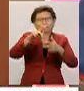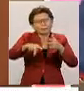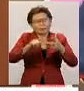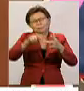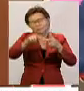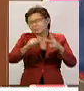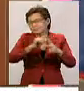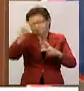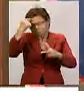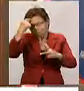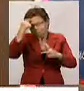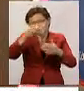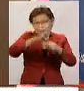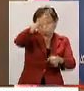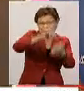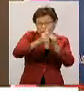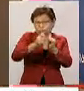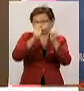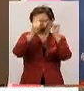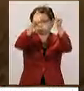gangsa, tetapi semangat kesukanan yang tinggi.